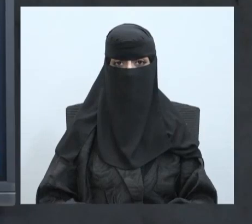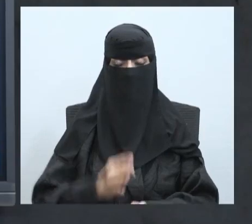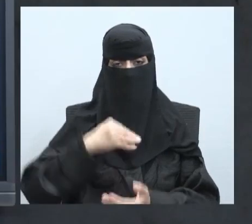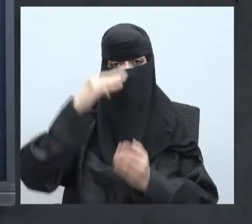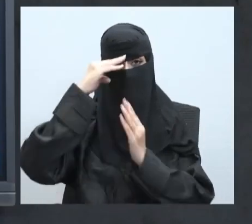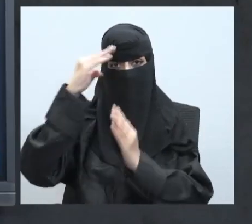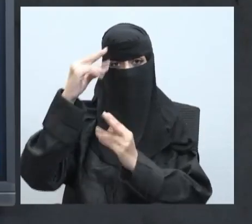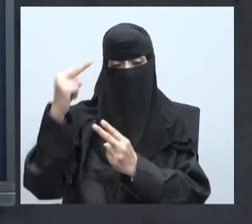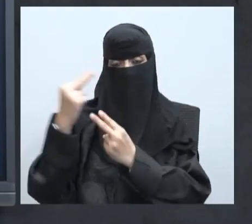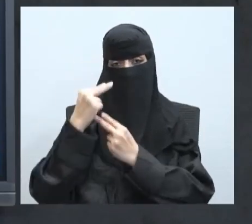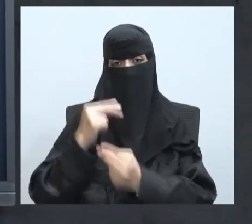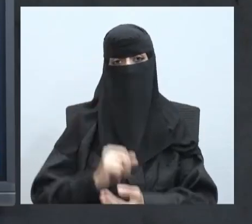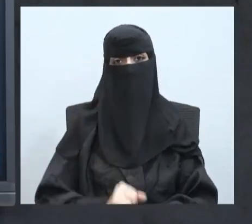شكرا لكم على حسن المتابعة.